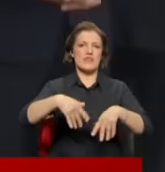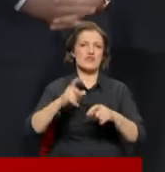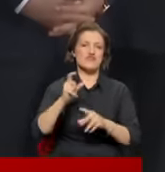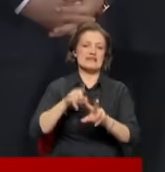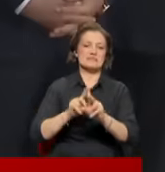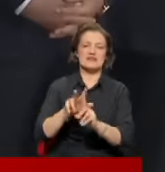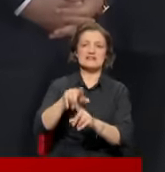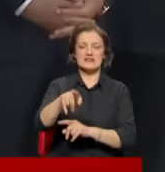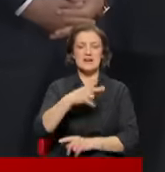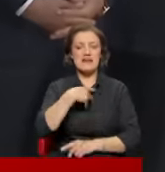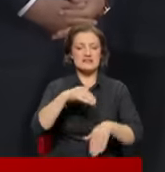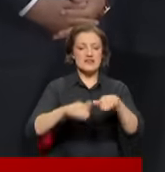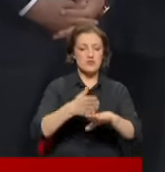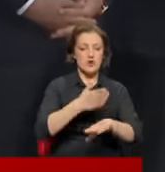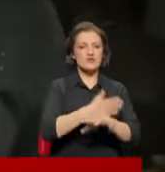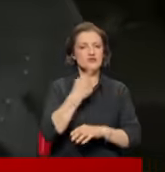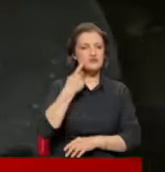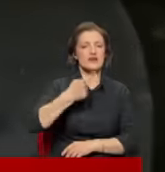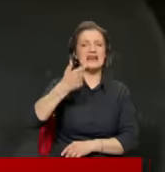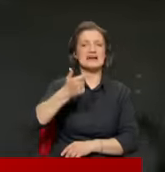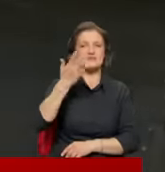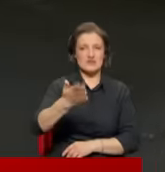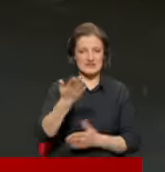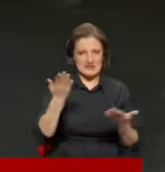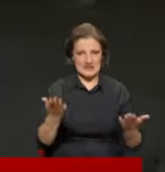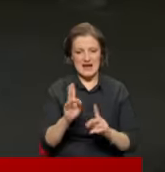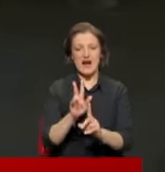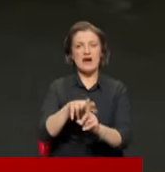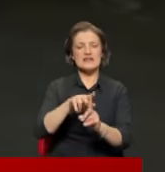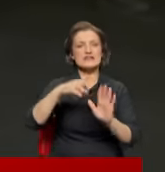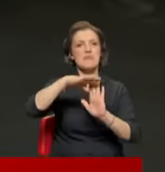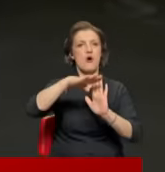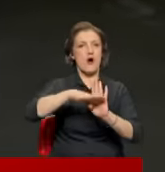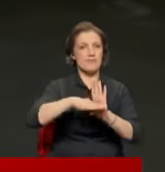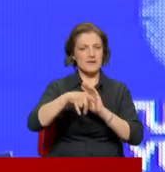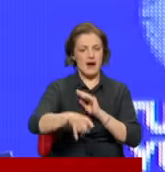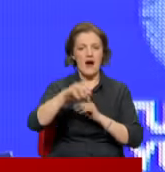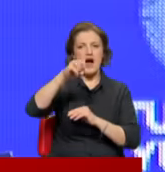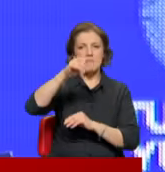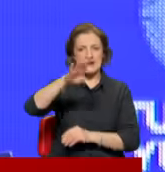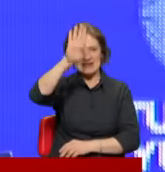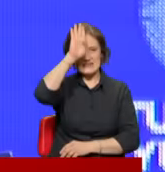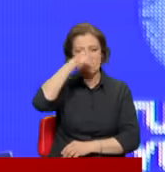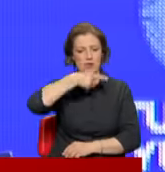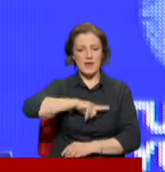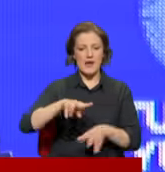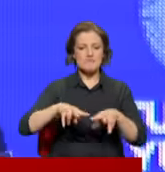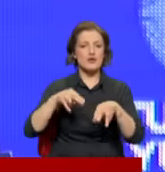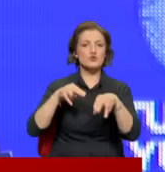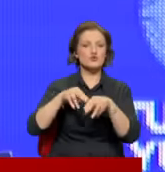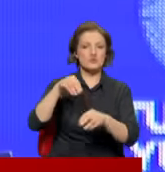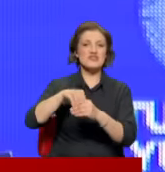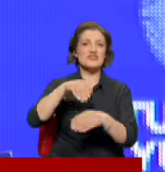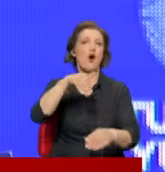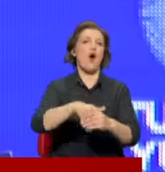Yılmaz. Yerel seçim öncesi Cumhurbaşkanı yardımcısı sıfatıyla katıldığı programlarda AK Parti İstanbul adayı Murat Kurum için